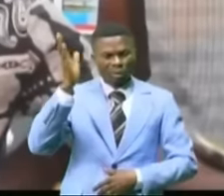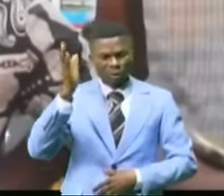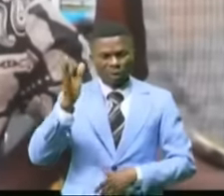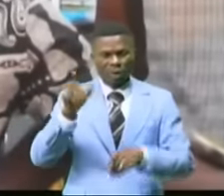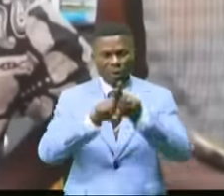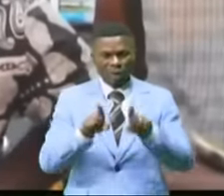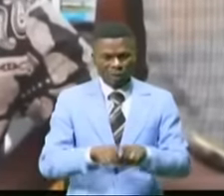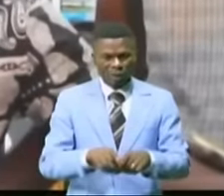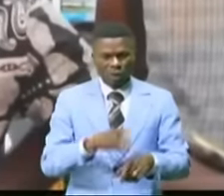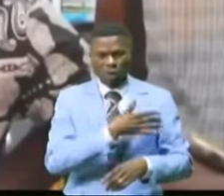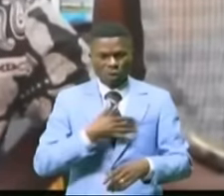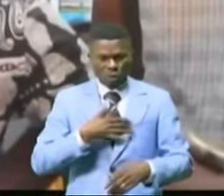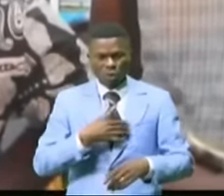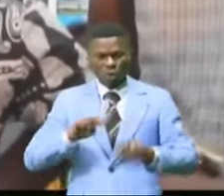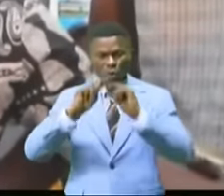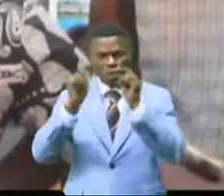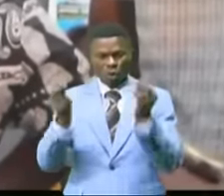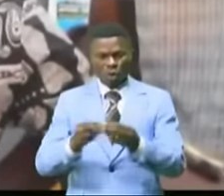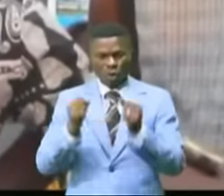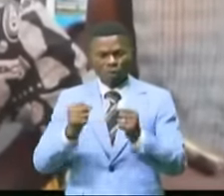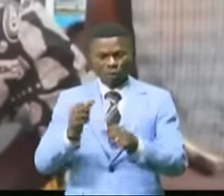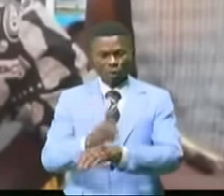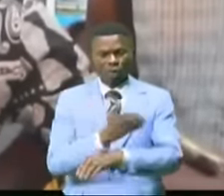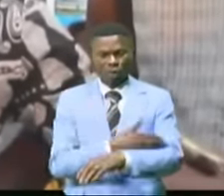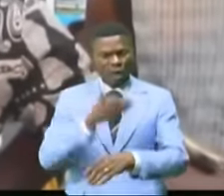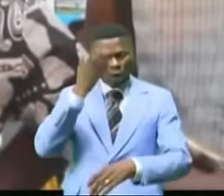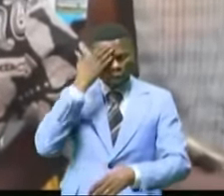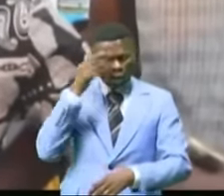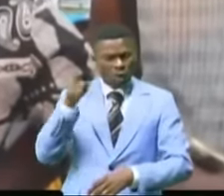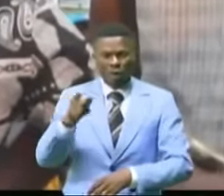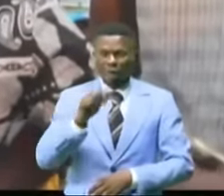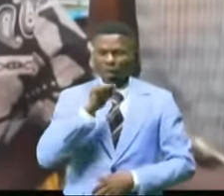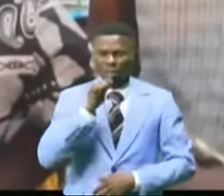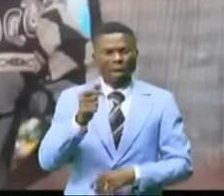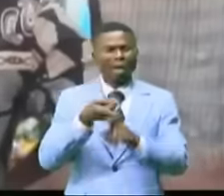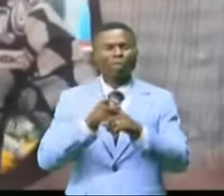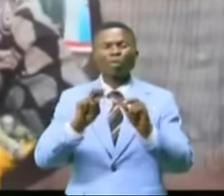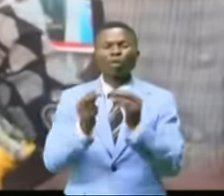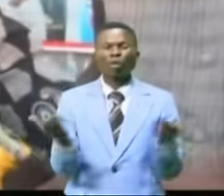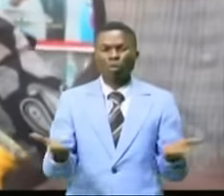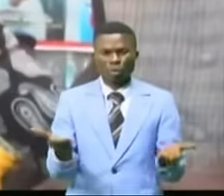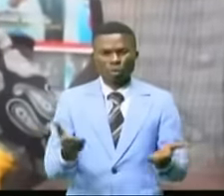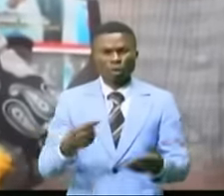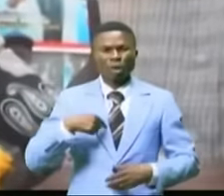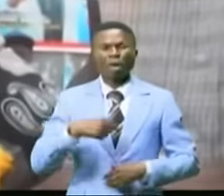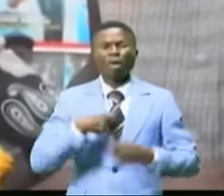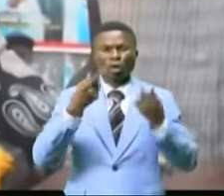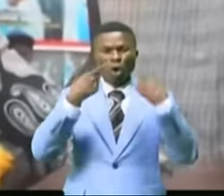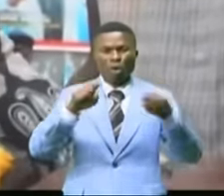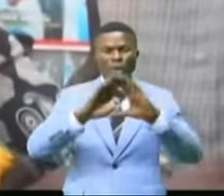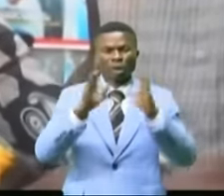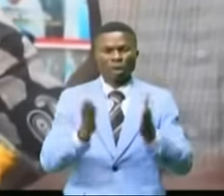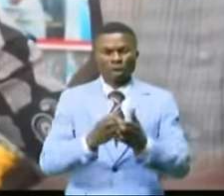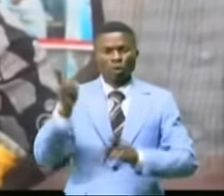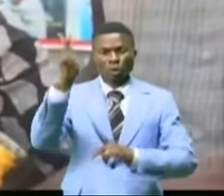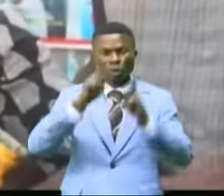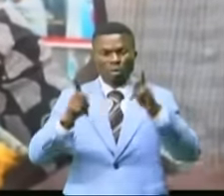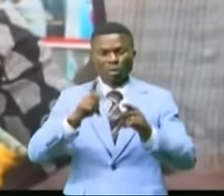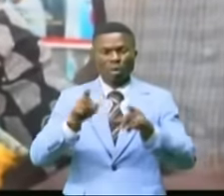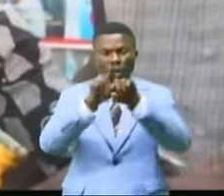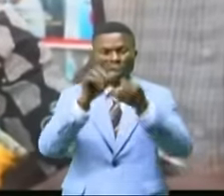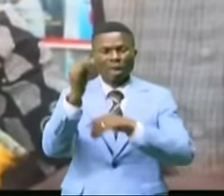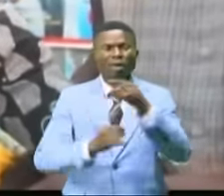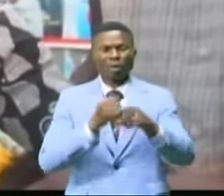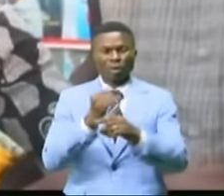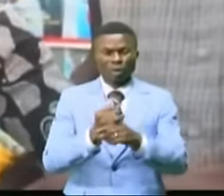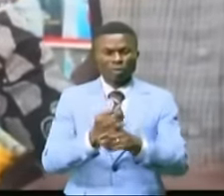habituants au nom de la force du progrès dont nous ignorons leur appartenance. Nous tenons à rappeler à l'opinion nationale